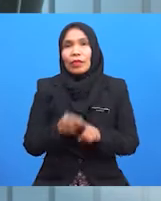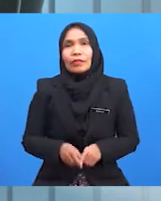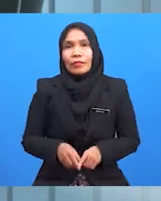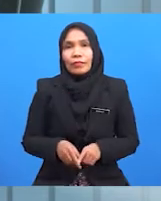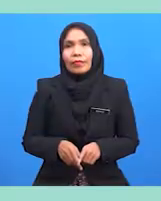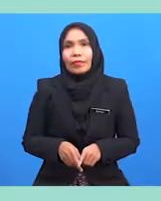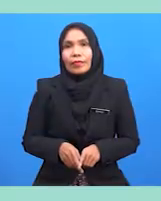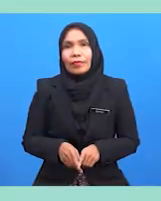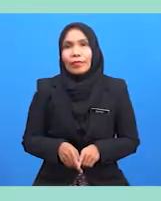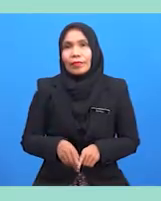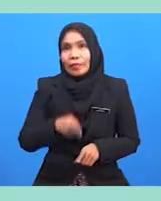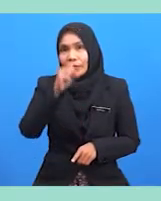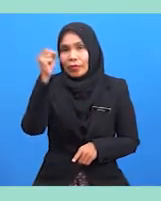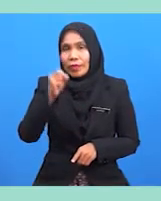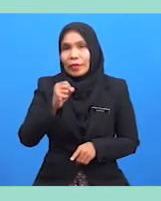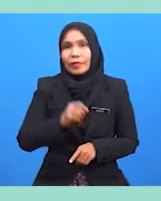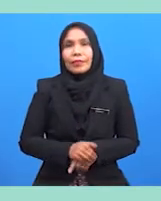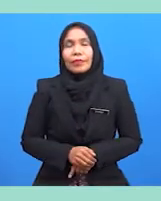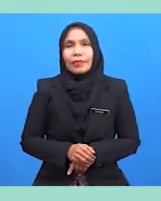mengimbas kod QR di sebelah ini.